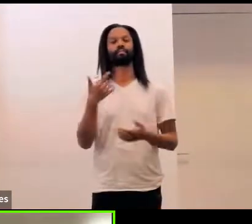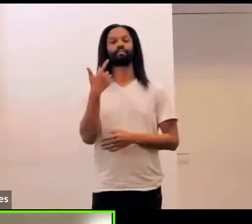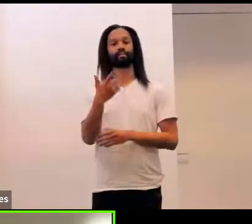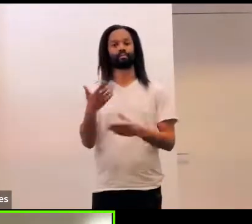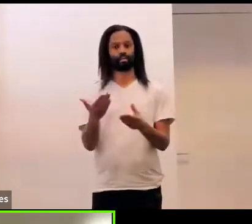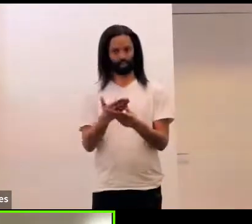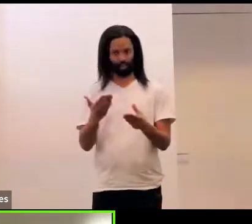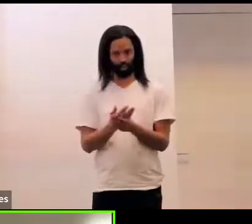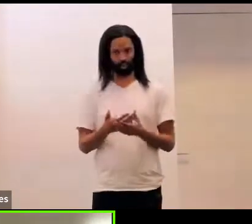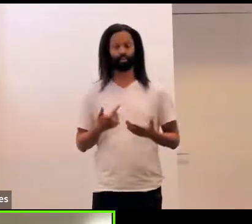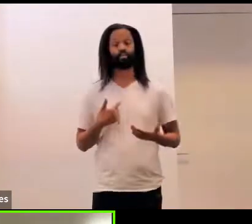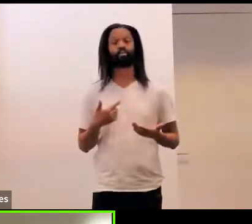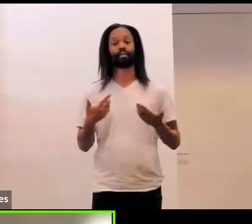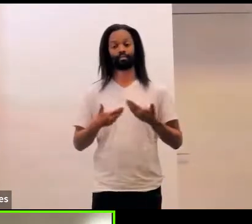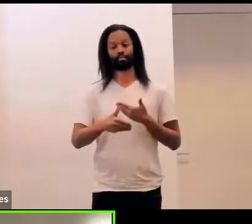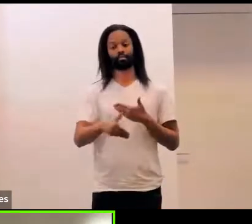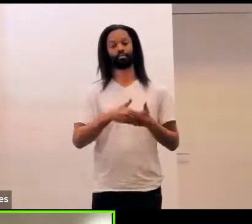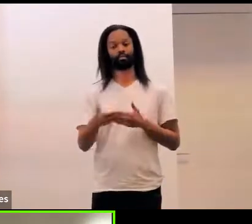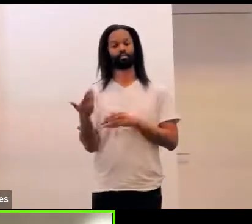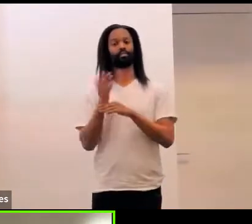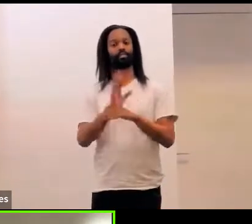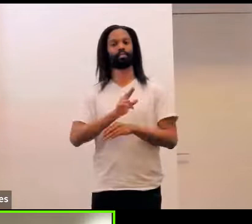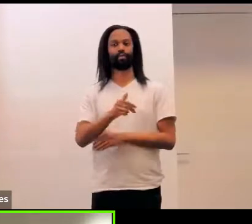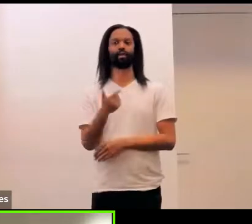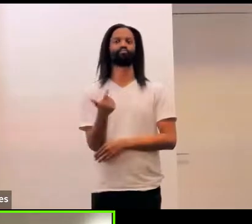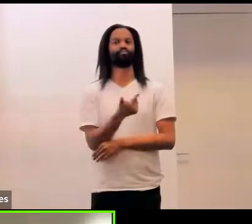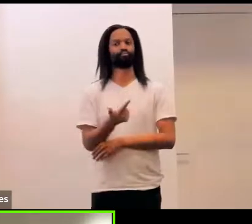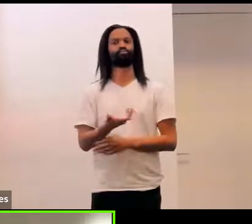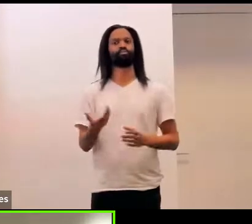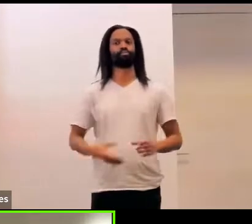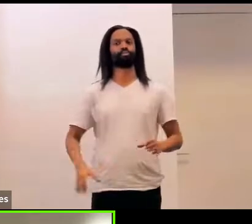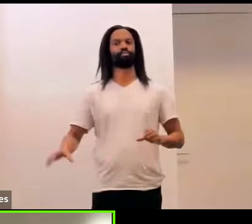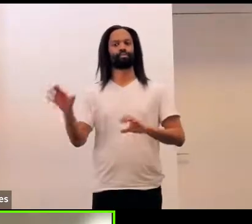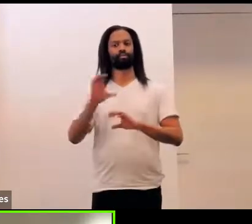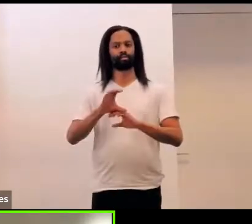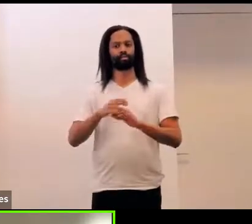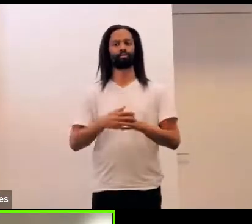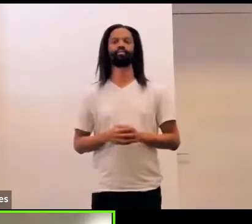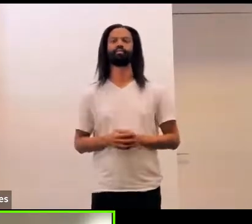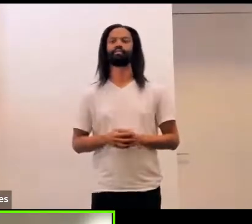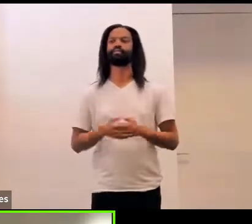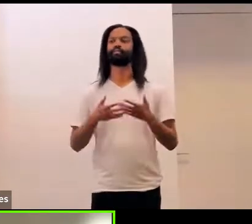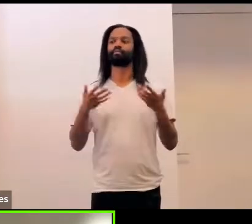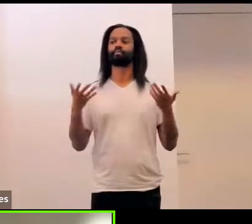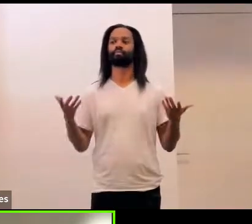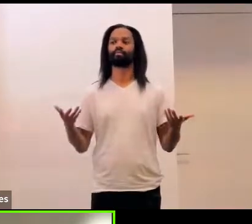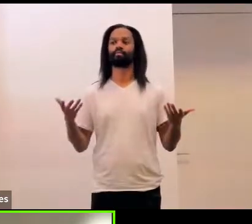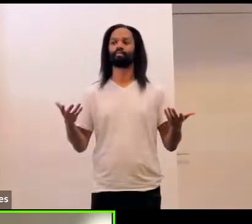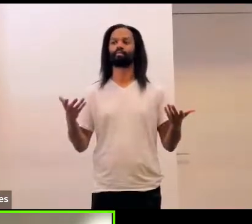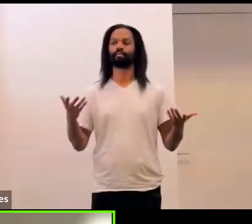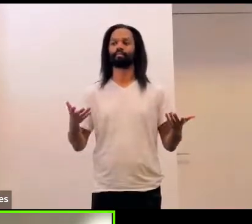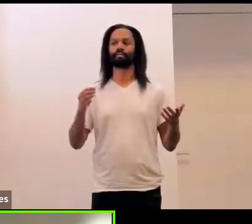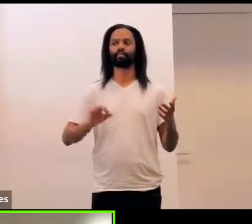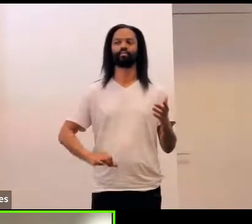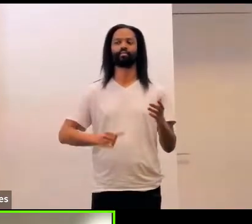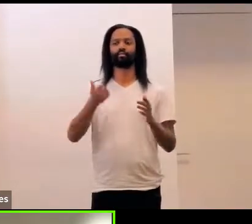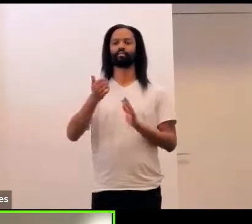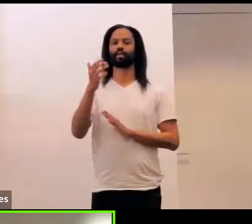je vais rapporter sont complémentaires. Ce premier